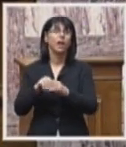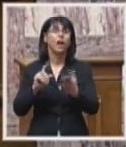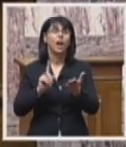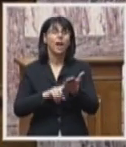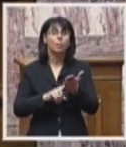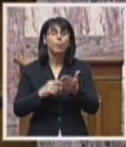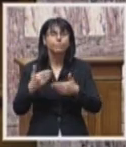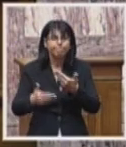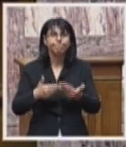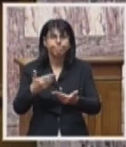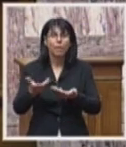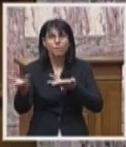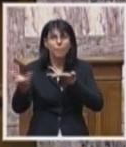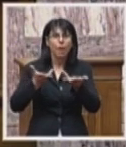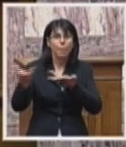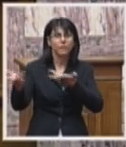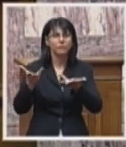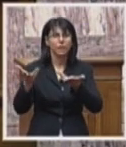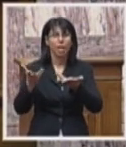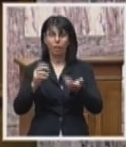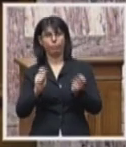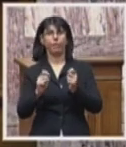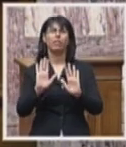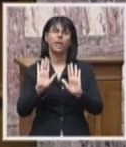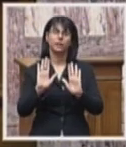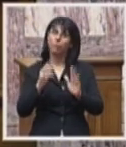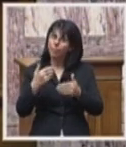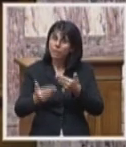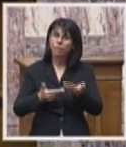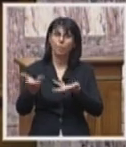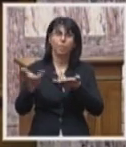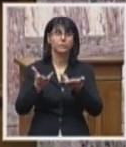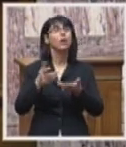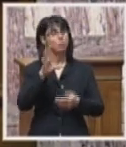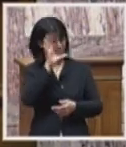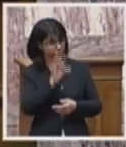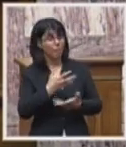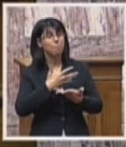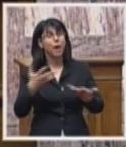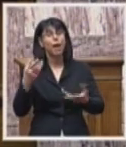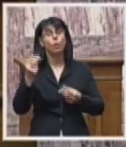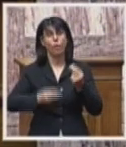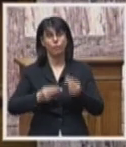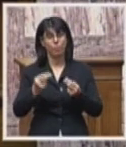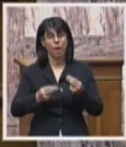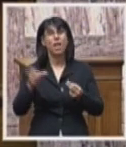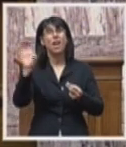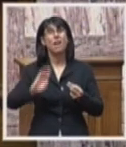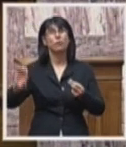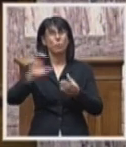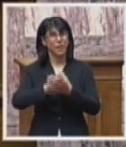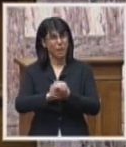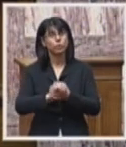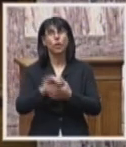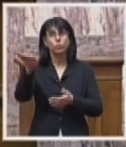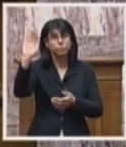χρονικό διάστημα. Είμαστε σε αυτή τη διαπραγμάτευση. Πράγματι, είναι ένα μεγάλο πρόβλημα, το έχω θέσει και στην Ευρωπαϊκή Ένωση και είναι παράδεκτο και άδικο, πολύ